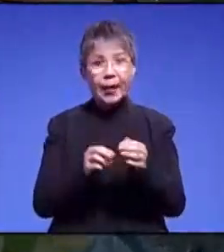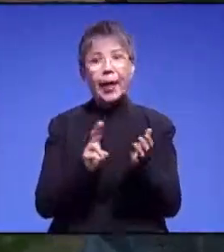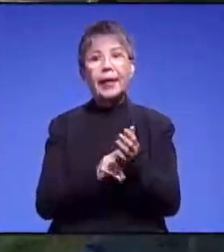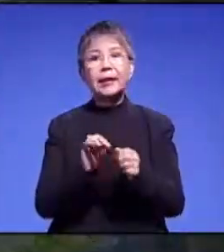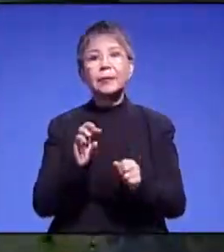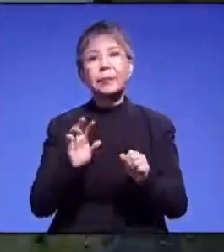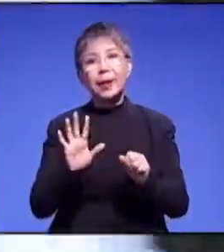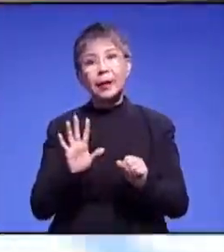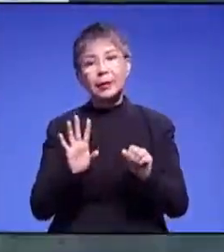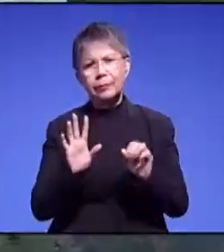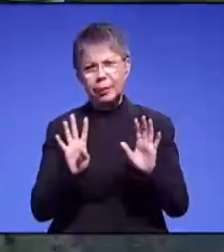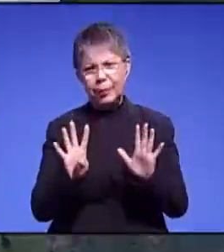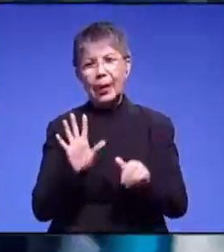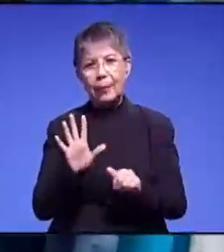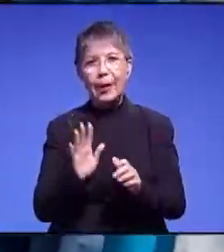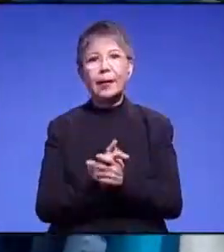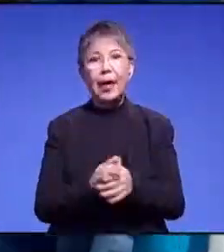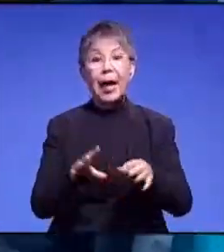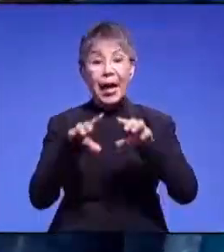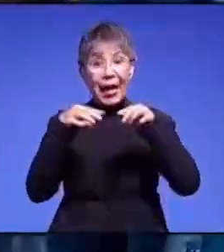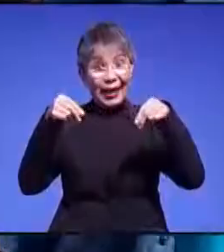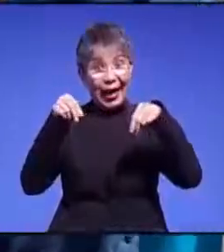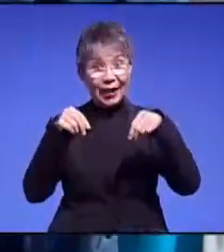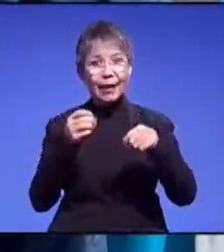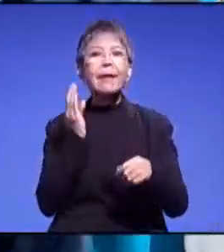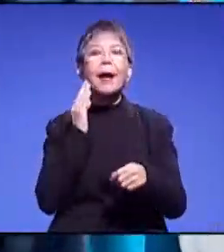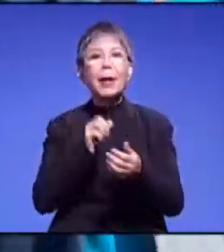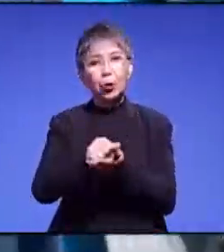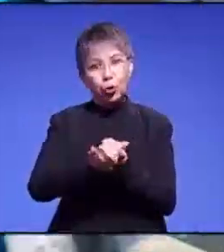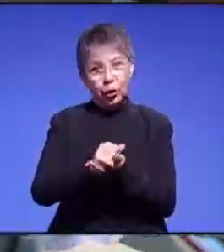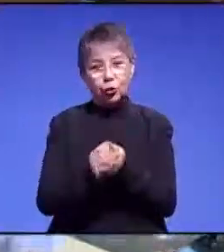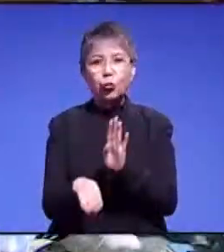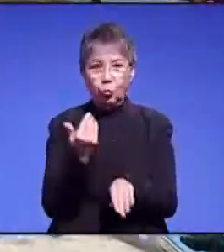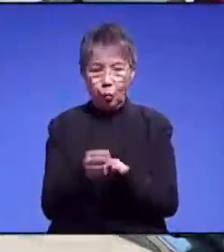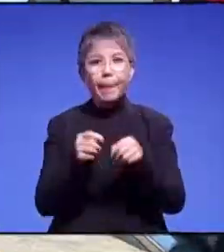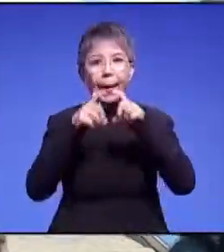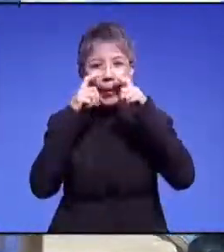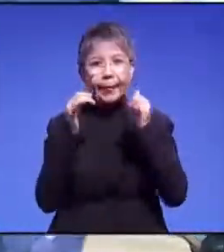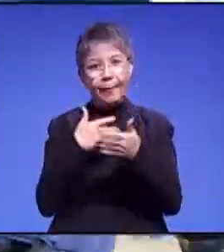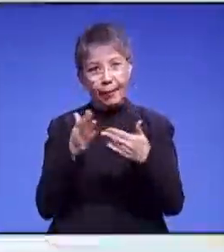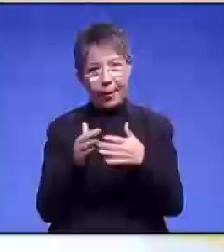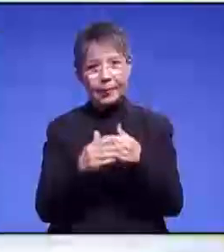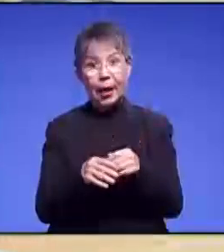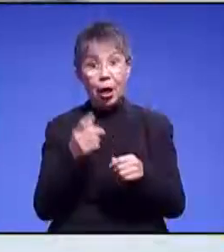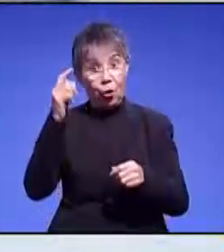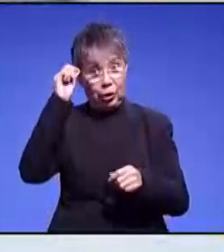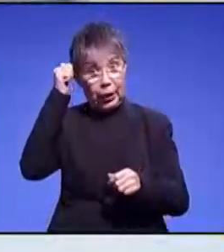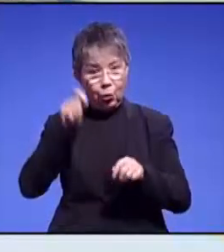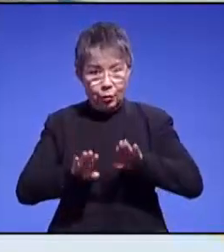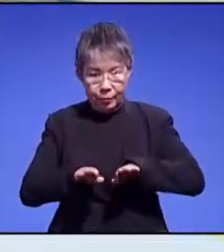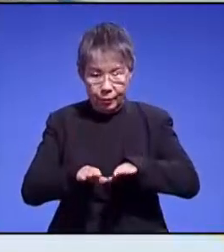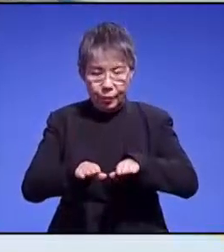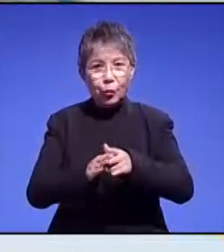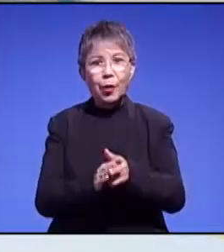N95. Masker kain banyak dipilih karena bisa dicuci dan digunakan ulang. Bagi yang jago menjahit, masker kain bahkan